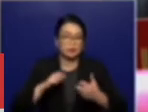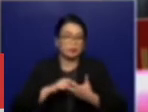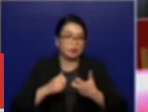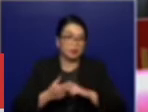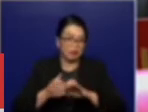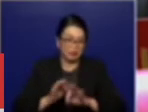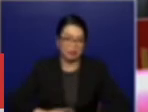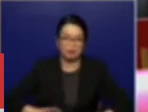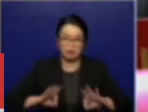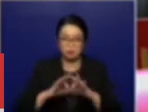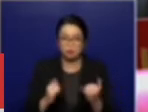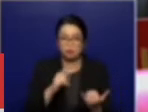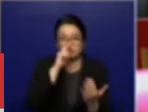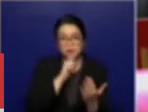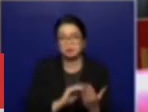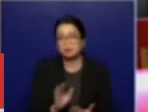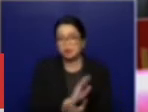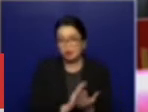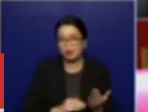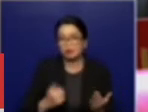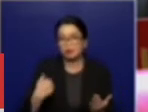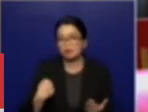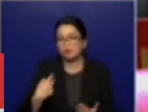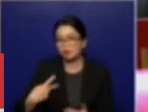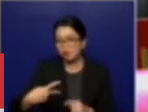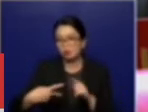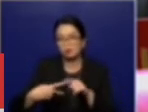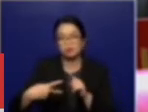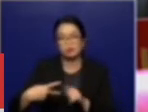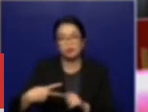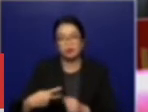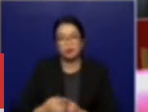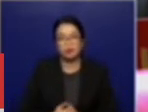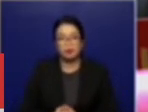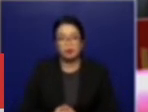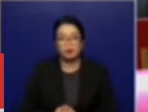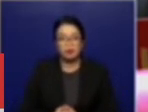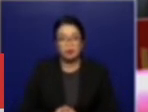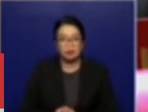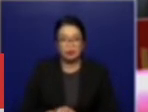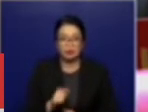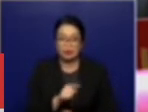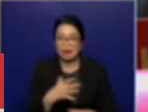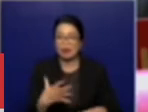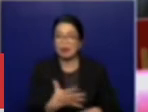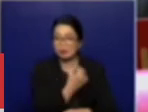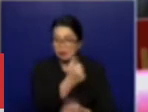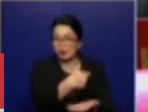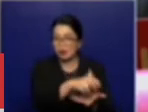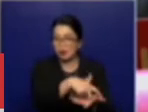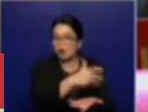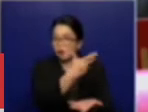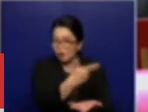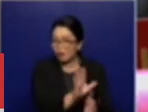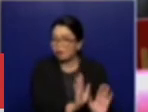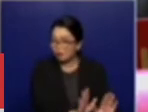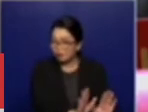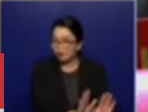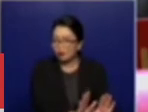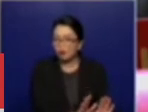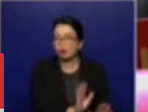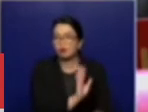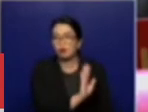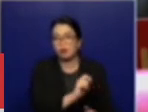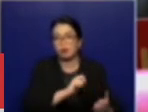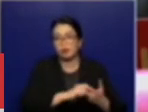ประเทศไทยวันนี้นะครับมีอยู่2ปัญหาเงินออกเหนือจากปัญหาการเมืองที่ผมได้กล่าวเรียนไปเมื่อสักครู่ก็จะต้องเป็นเรื่องของ